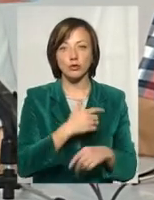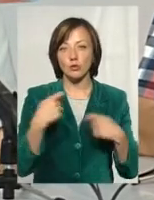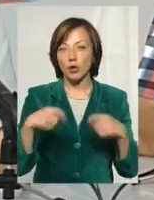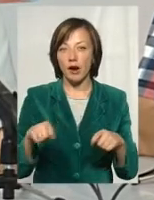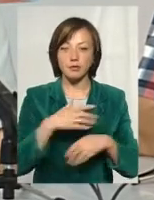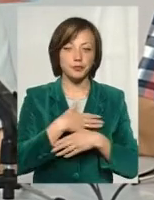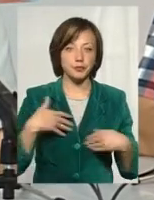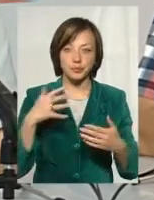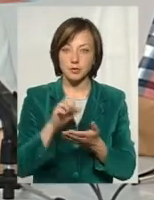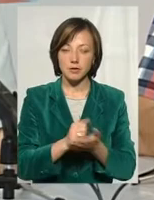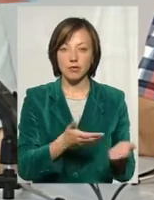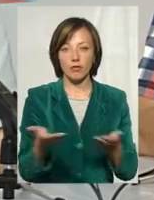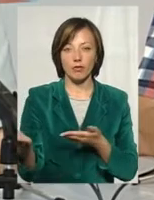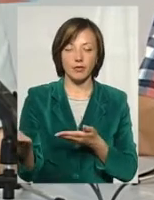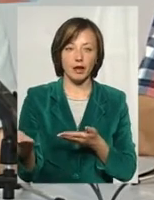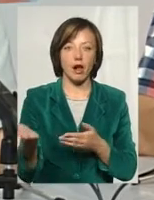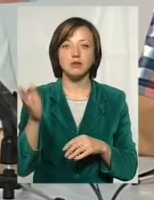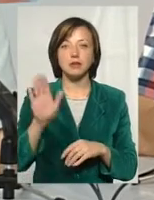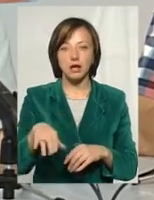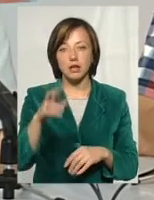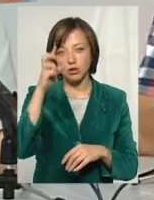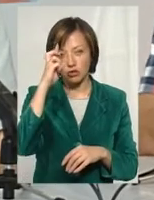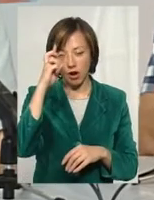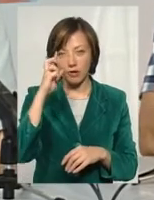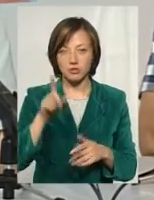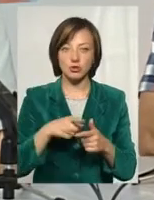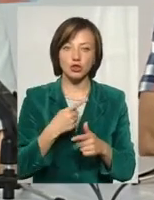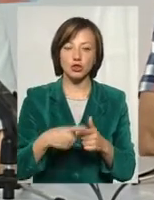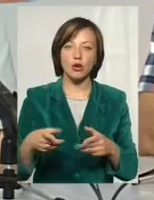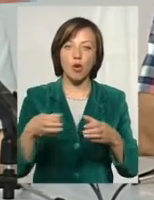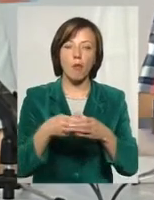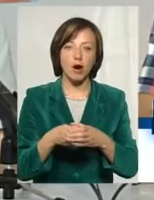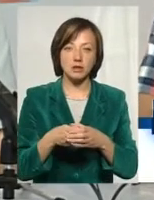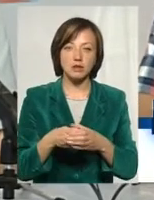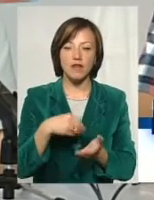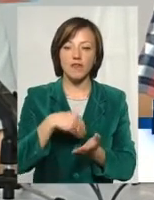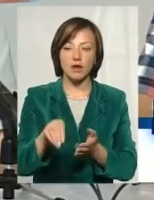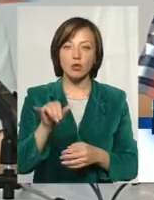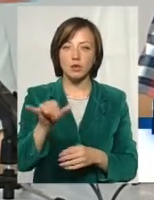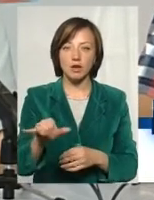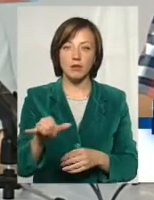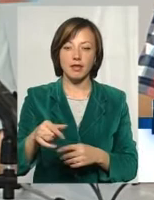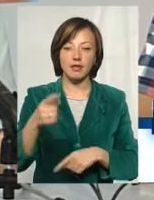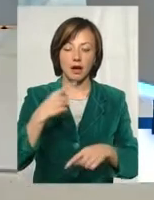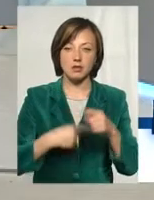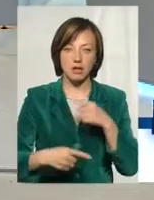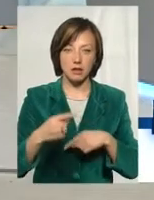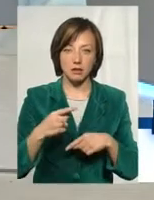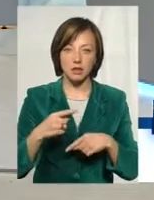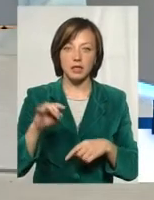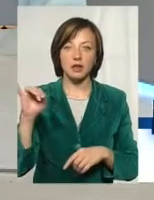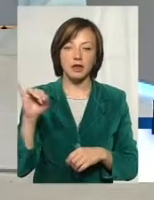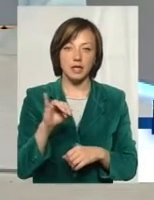не хочеш нею займатися, будь ласка, нехай держава чи громада викупить в тебе її назад. Да?